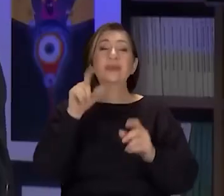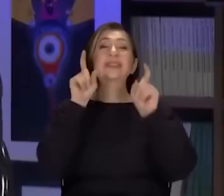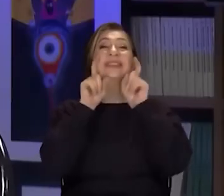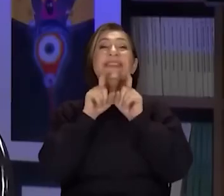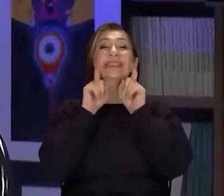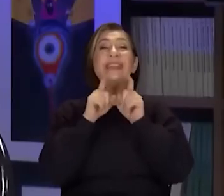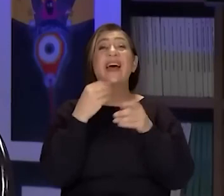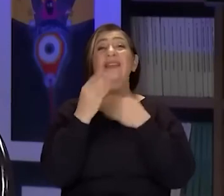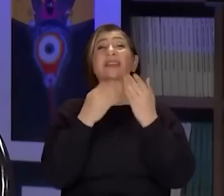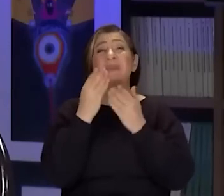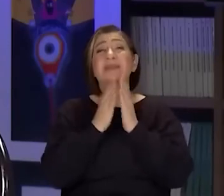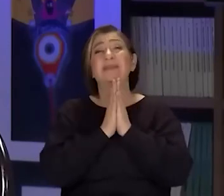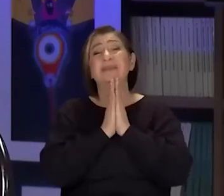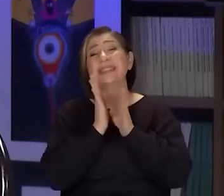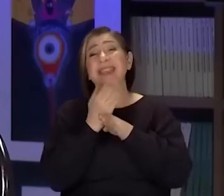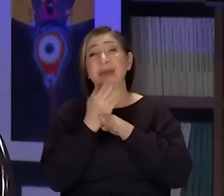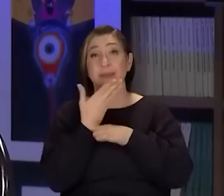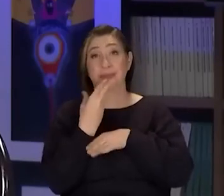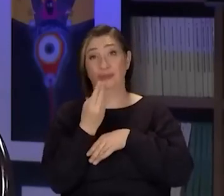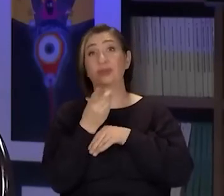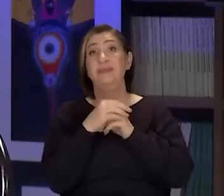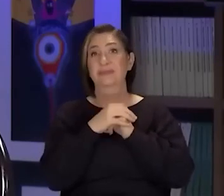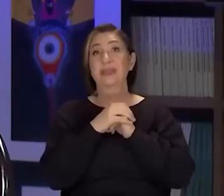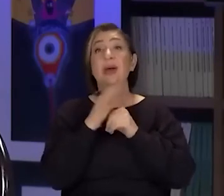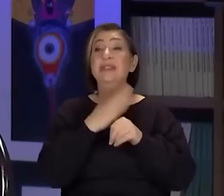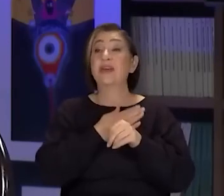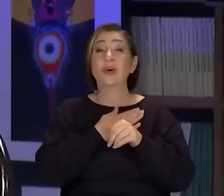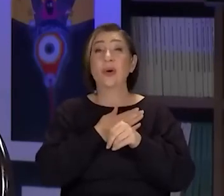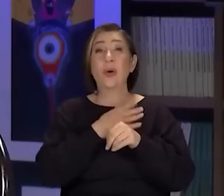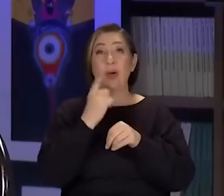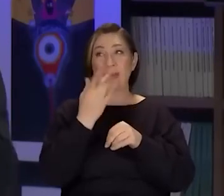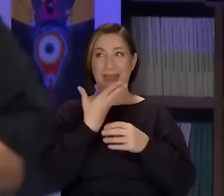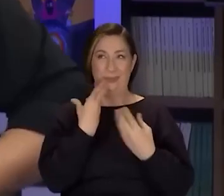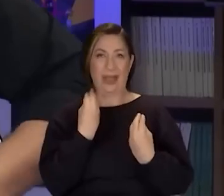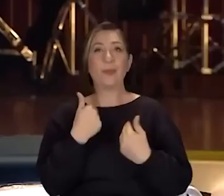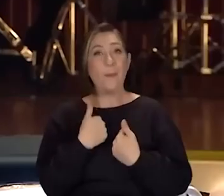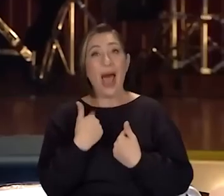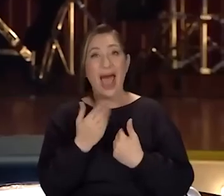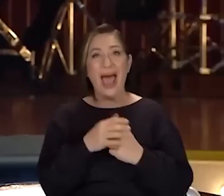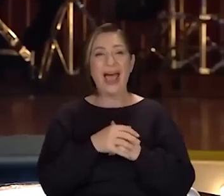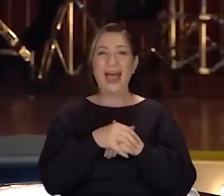kesim anlatabilir miyim Ciddi sebebini? Misin? Evet. Ama yakışıklı olmuş. Estağfurullah. Öyle de bir giderim vardı ama.